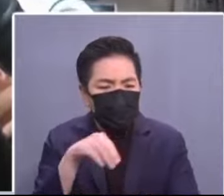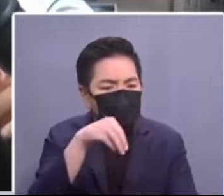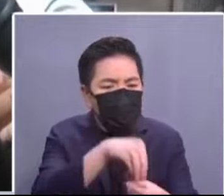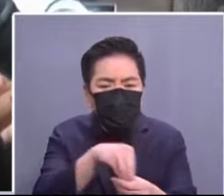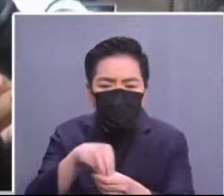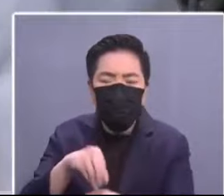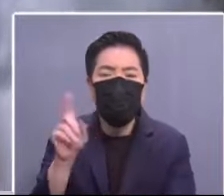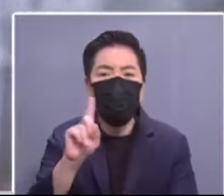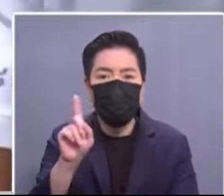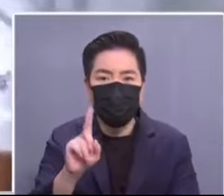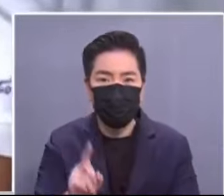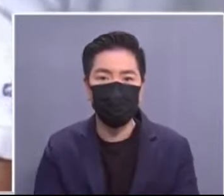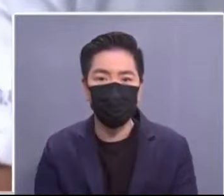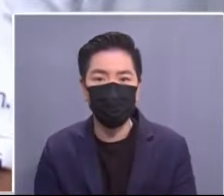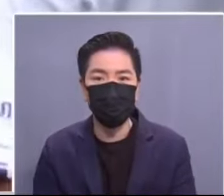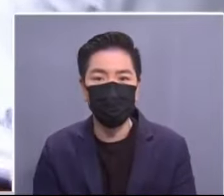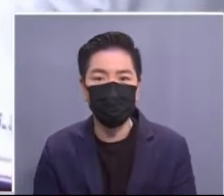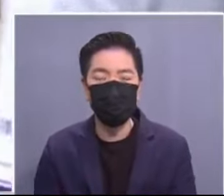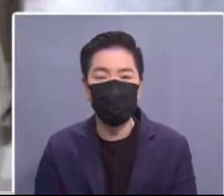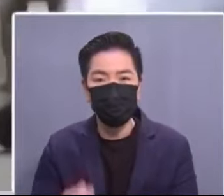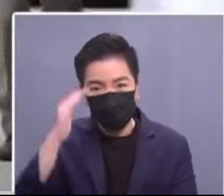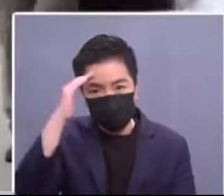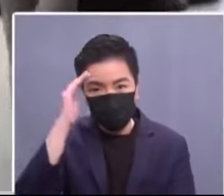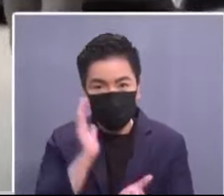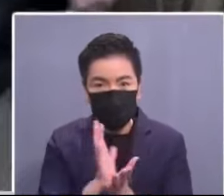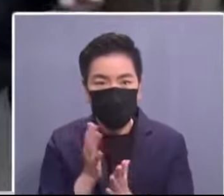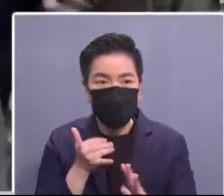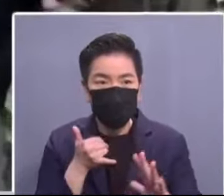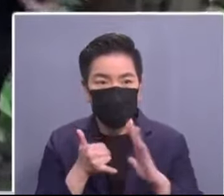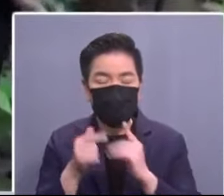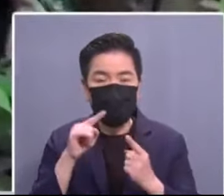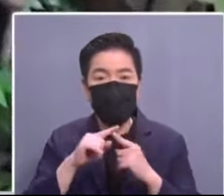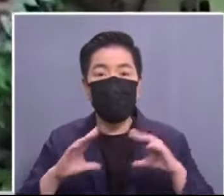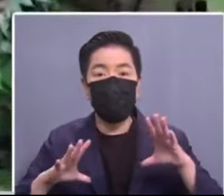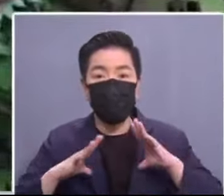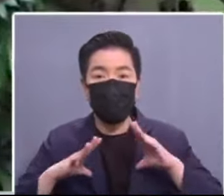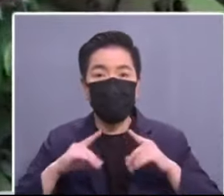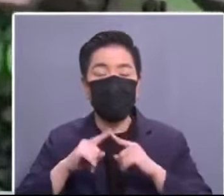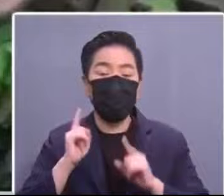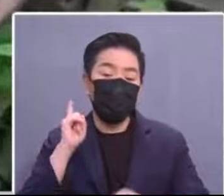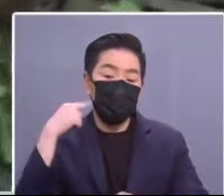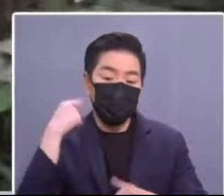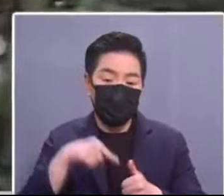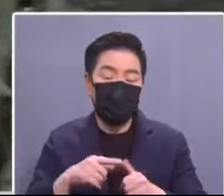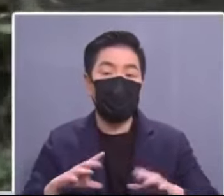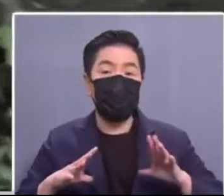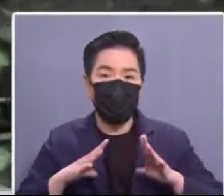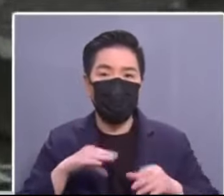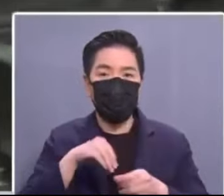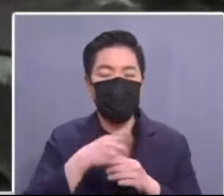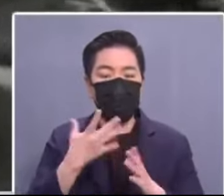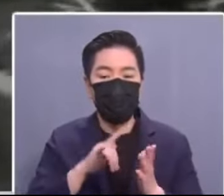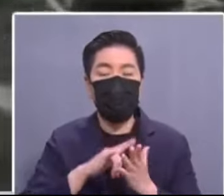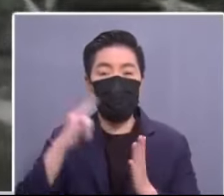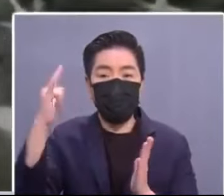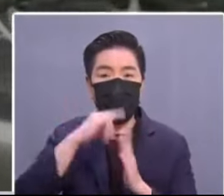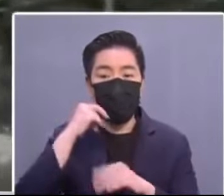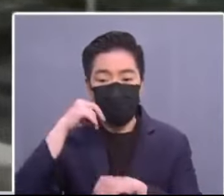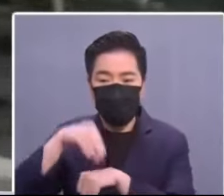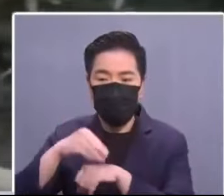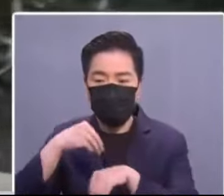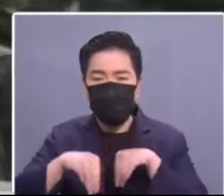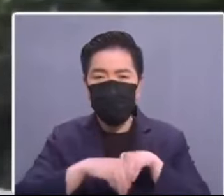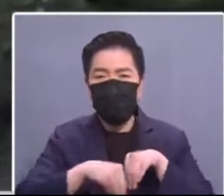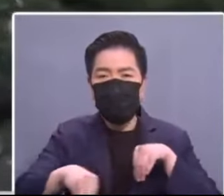งไหน ท่านผบ.ตร.ท่านยังไปที่พักด้วยนะที่พักของนักท่องเที่ยวก่อนที่จะเดินทางมาที่น้ำตกเนี่ยอยู่